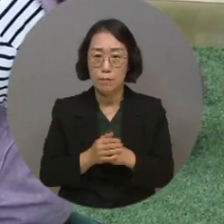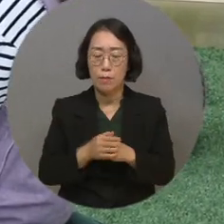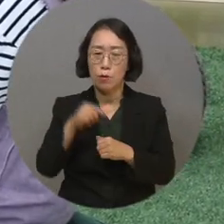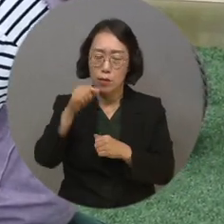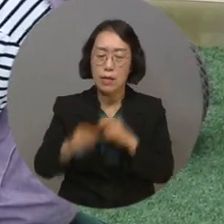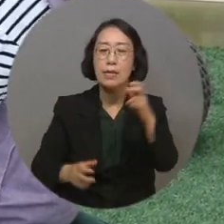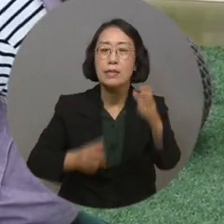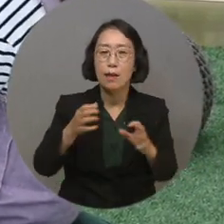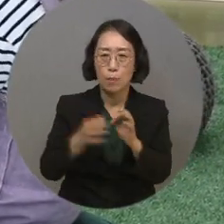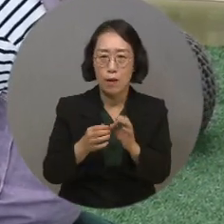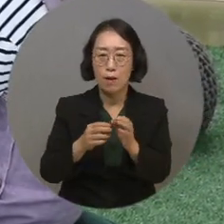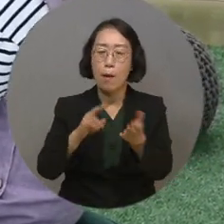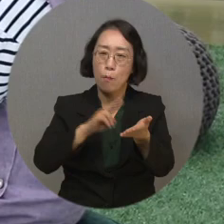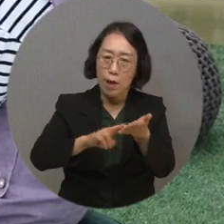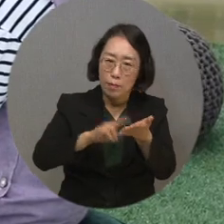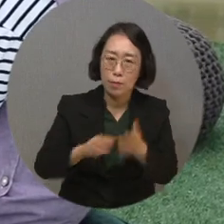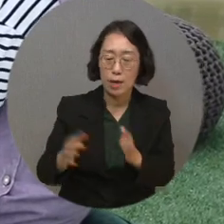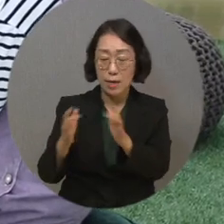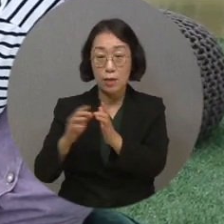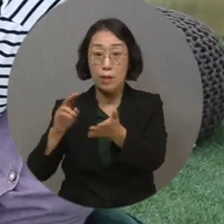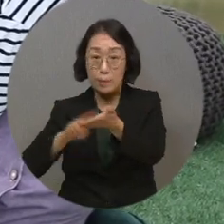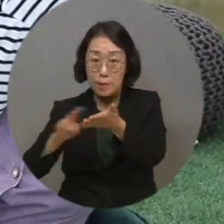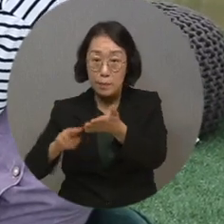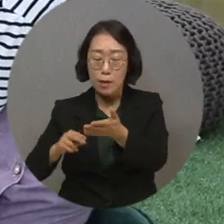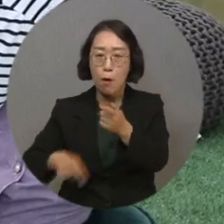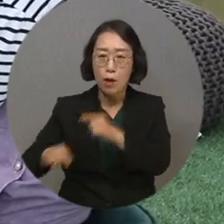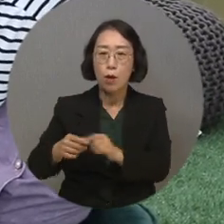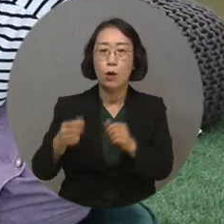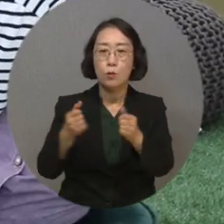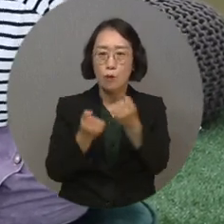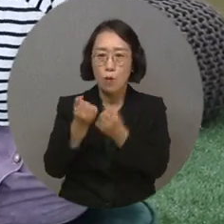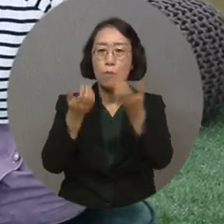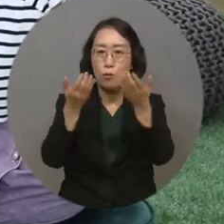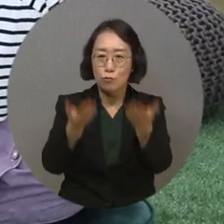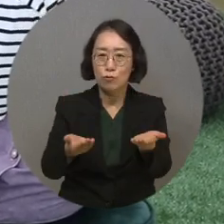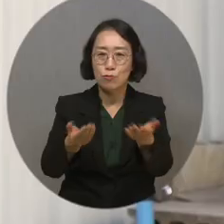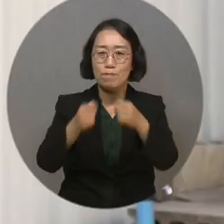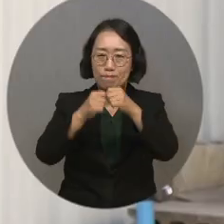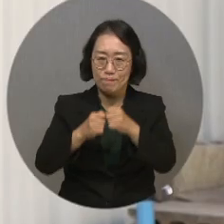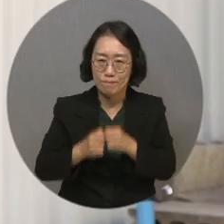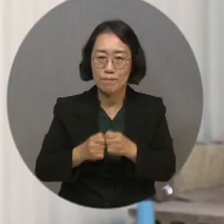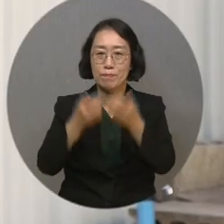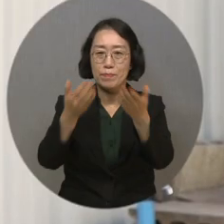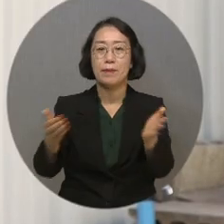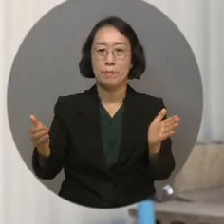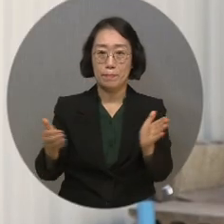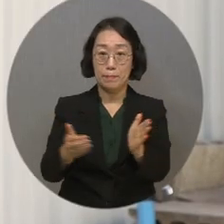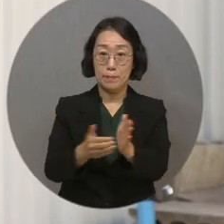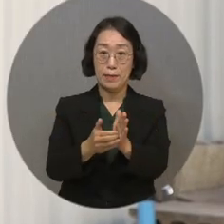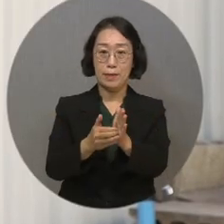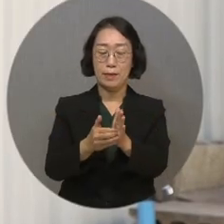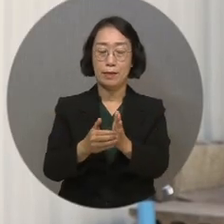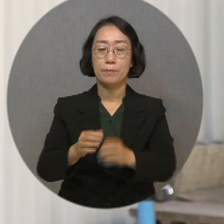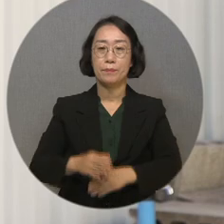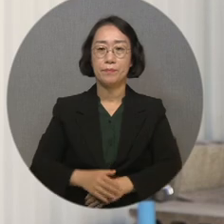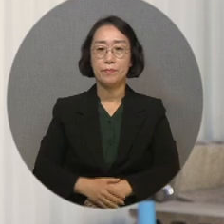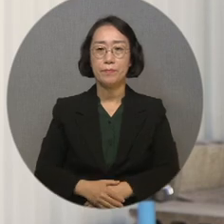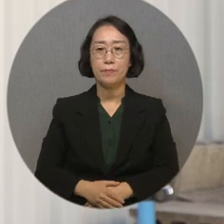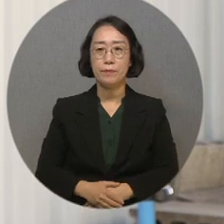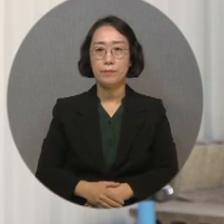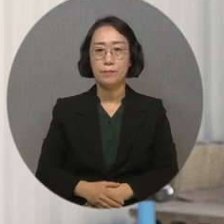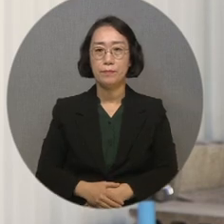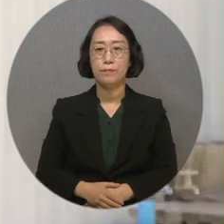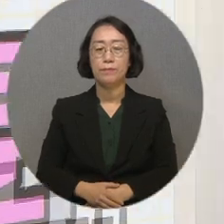친환경 산업인 웹툰과 애니메이션 분야를 심도 있게 소개했습니다. 복지TV 뉴스 김정현입니다.